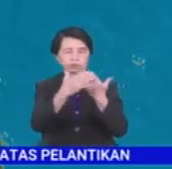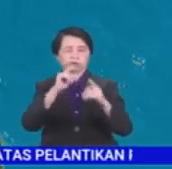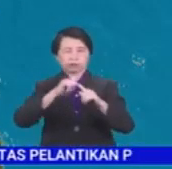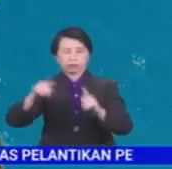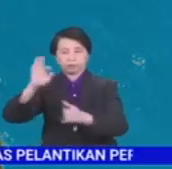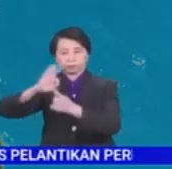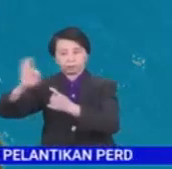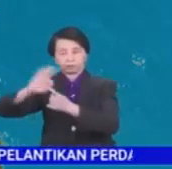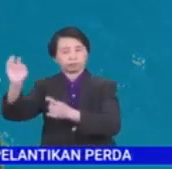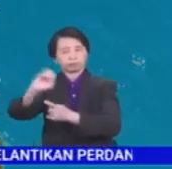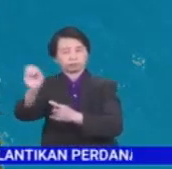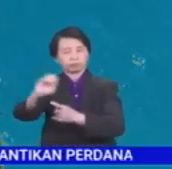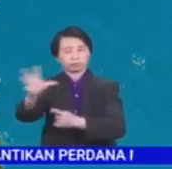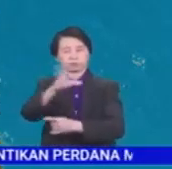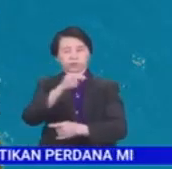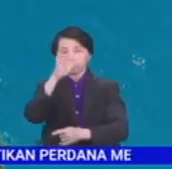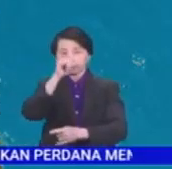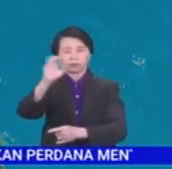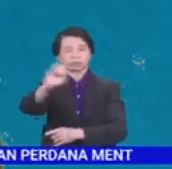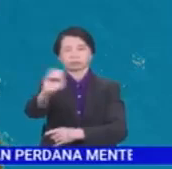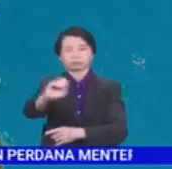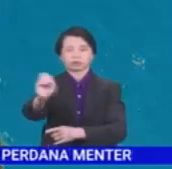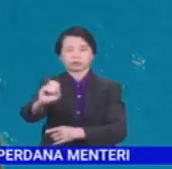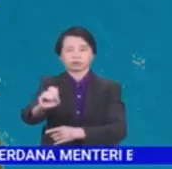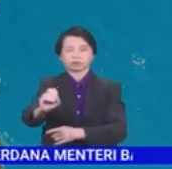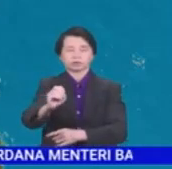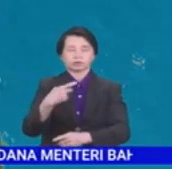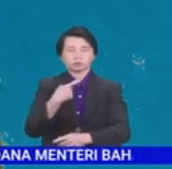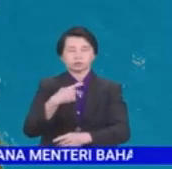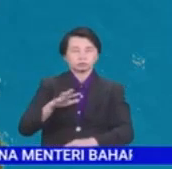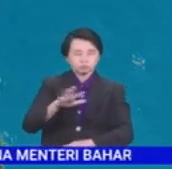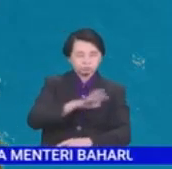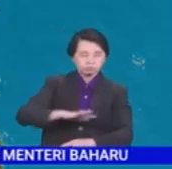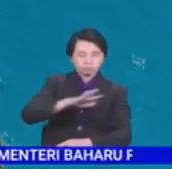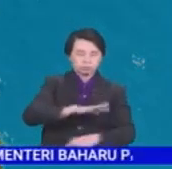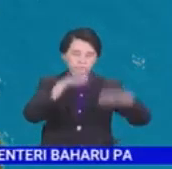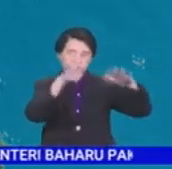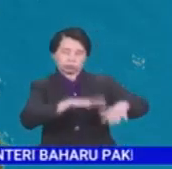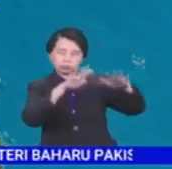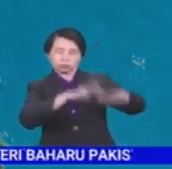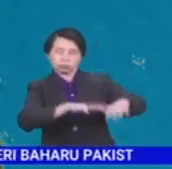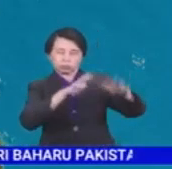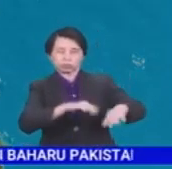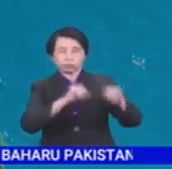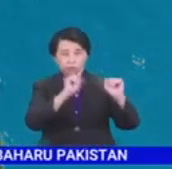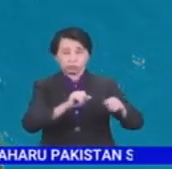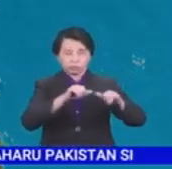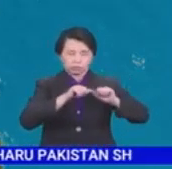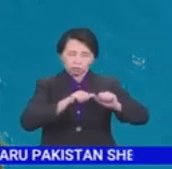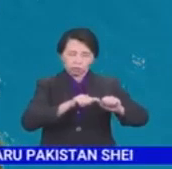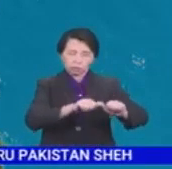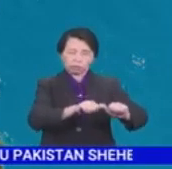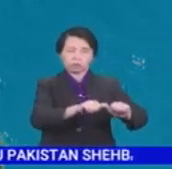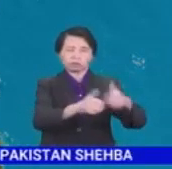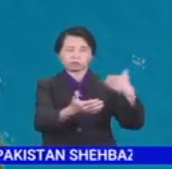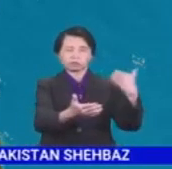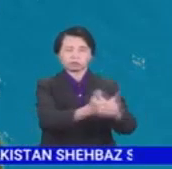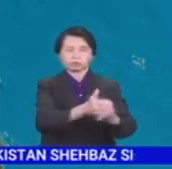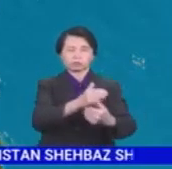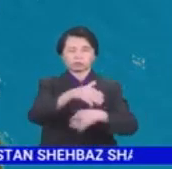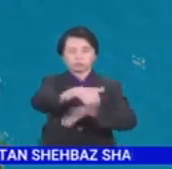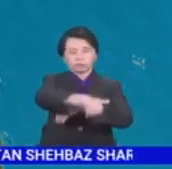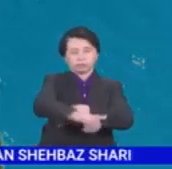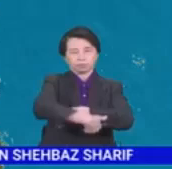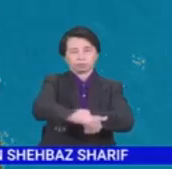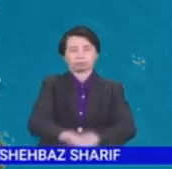di Pulau Pinang dan juga Melaka, yang mana kami jangkakan keadaan hujan ini boleh berlanjutan sehingga ke awal malam